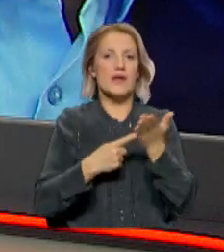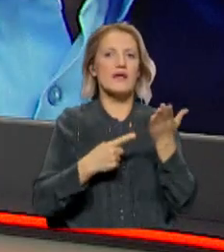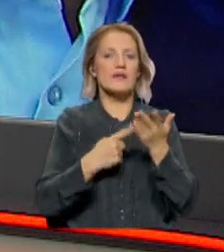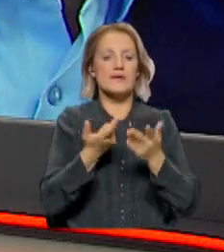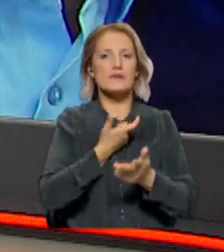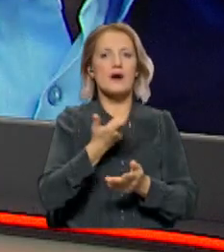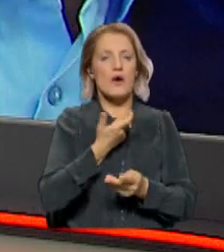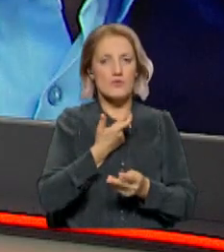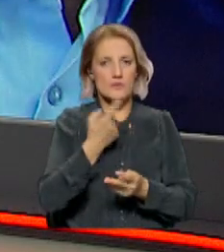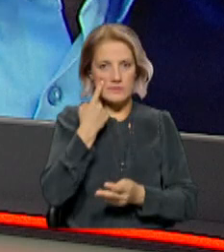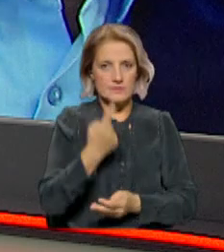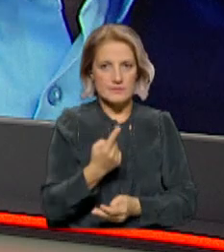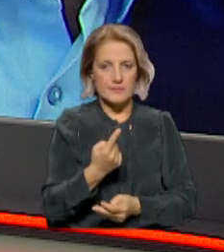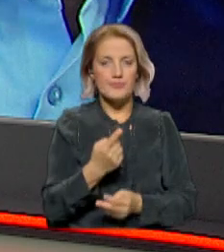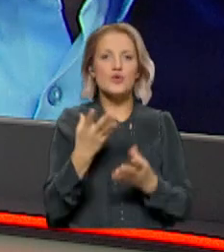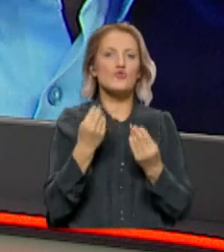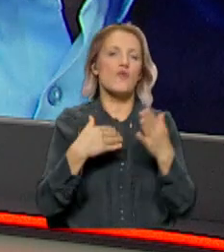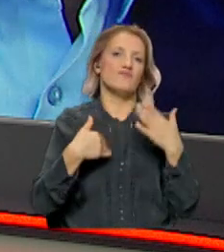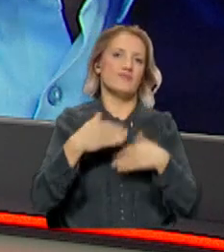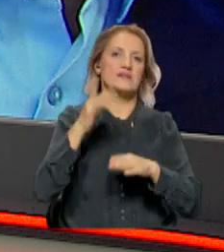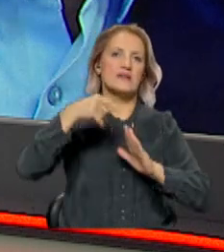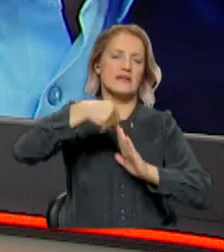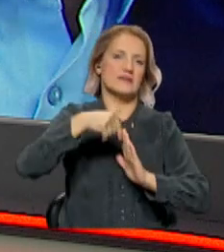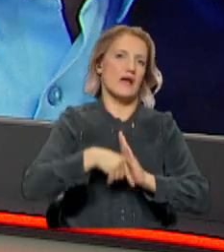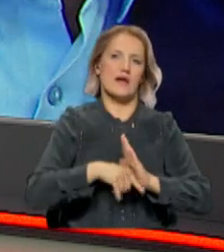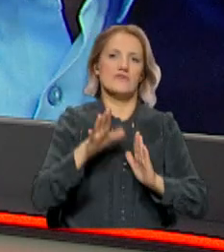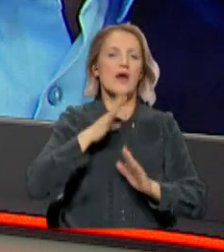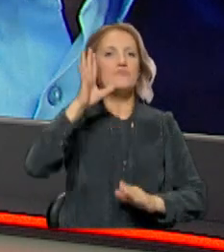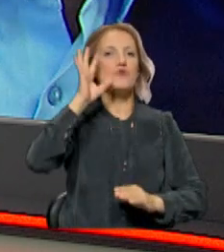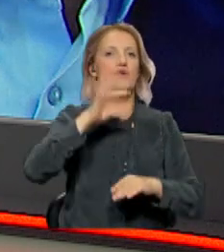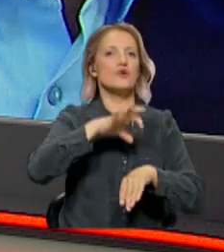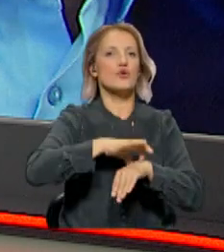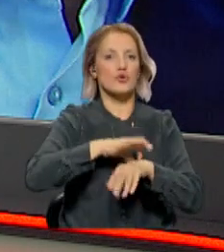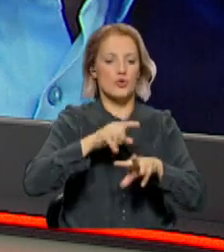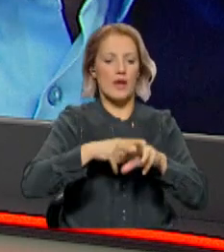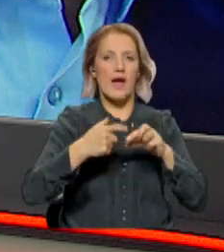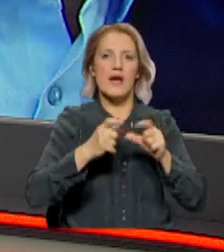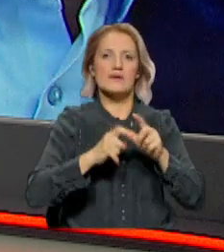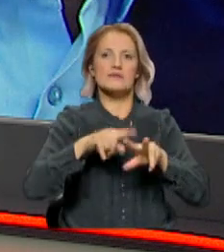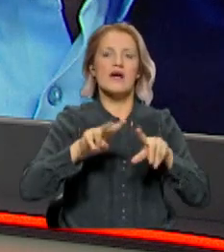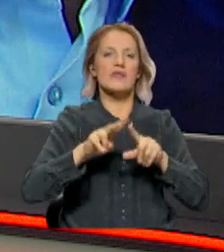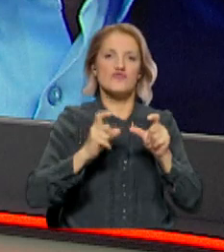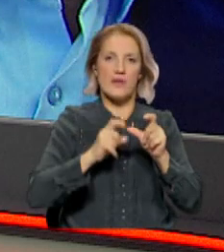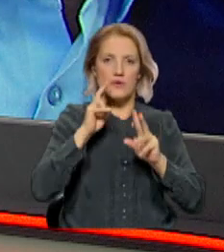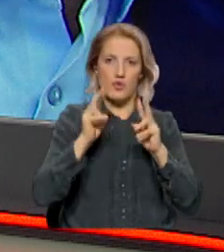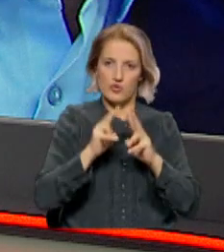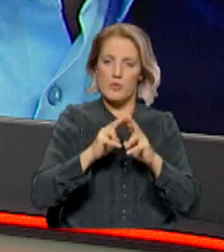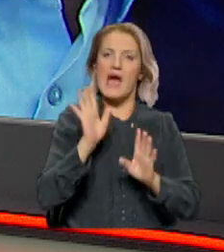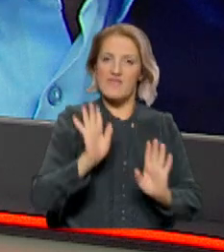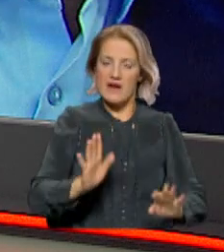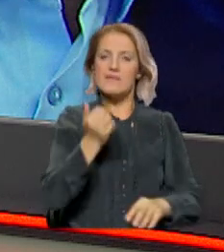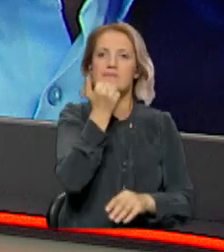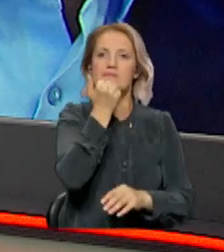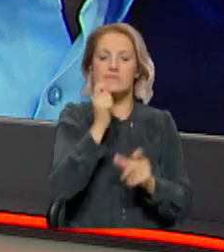yani kanuniliği açısından çok fazla detay barındırıyor. Profesör Doktor Ersan Şen'le görüştüm. Evet, geçici koruma